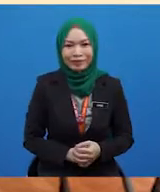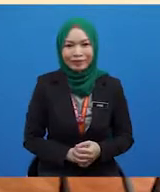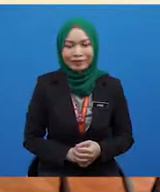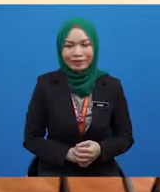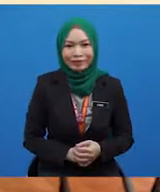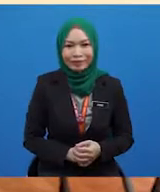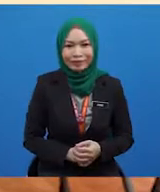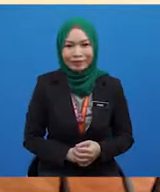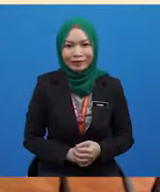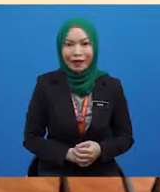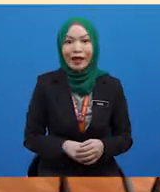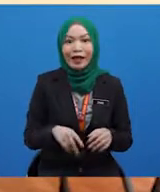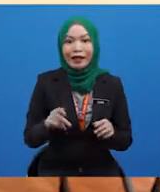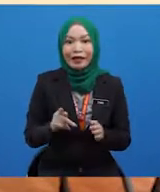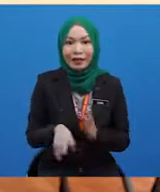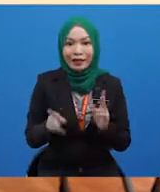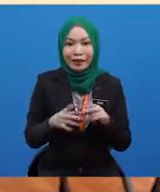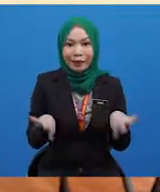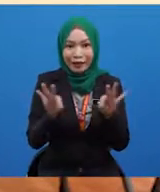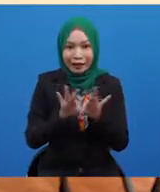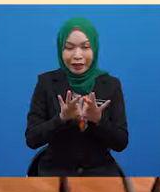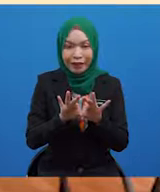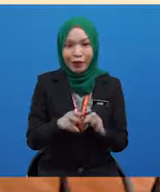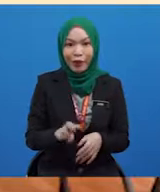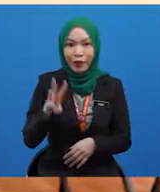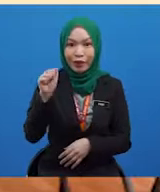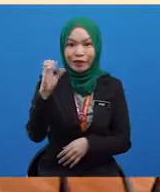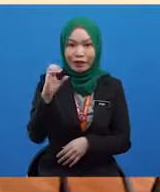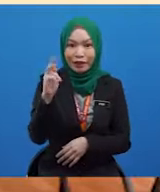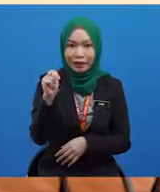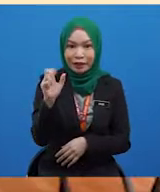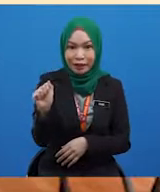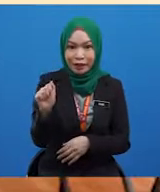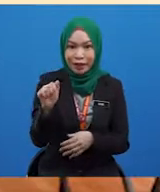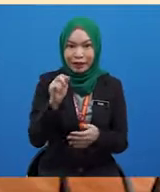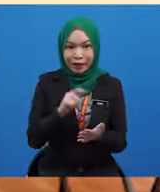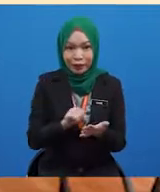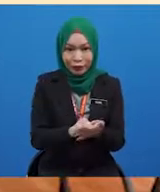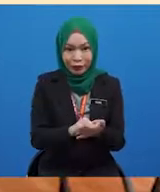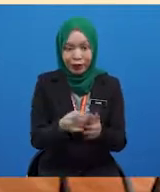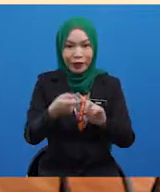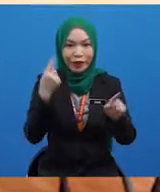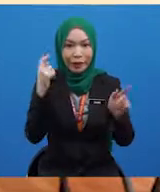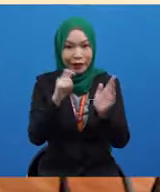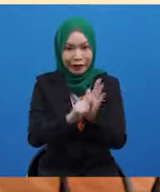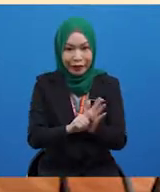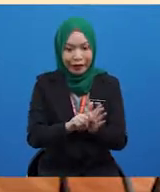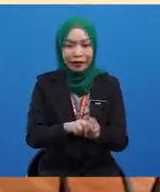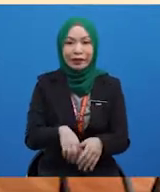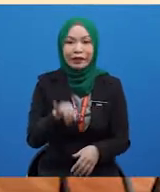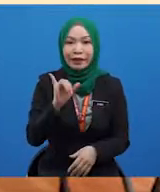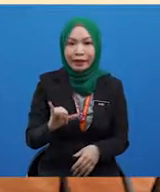Para pelajar, keutuhan sesebuah wacana itu ditandai oleh penanda-penanda wacana yang